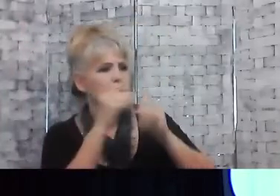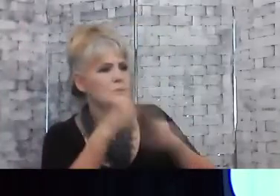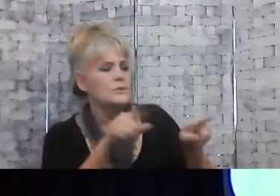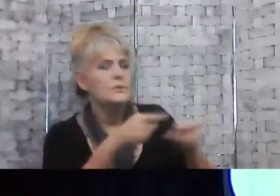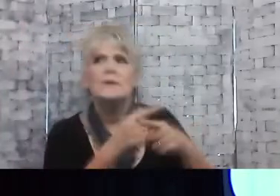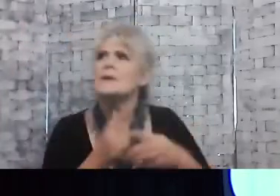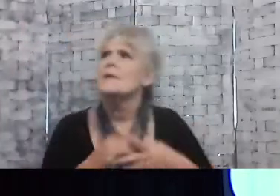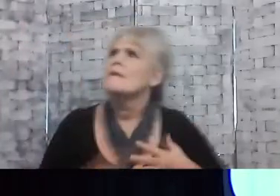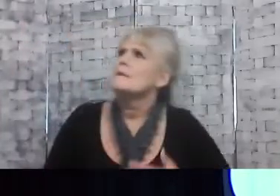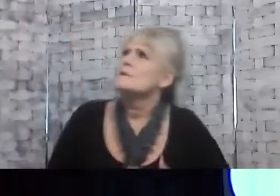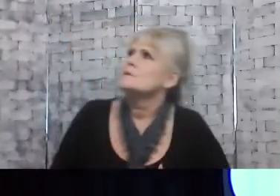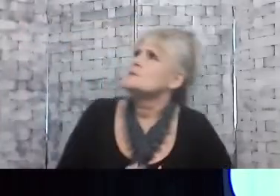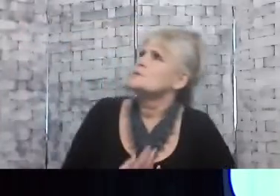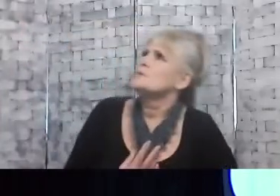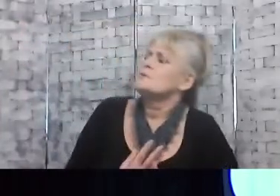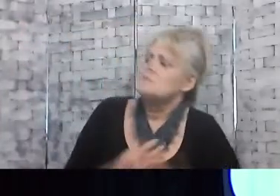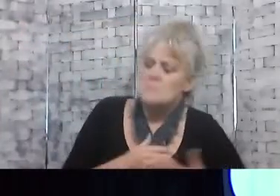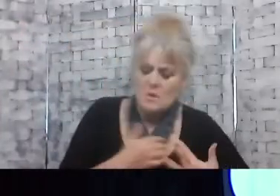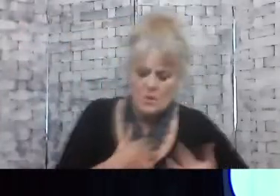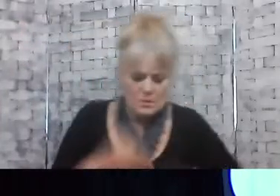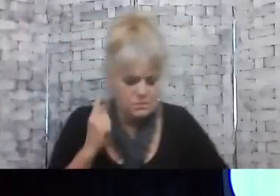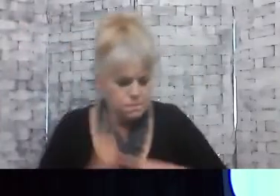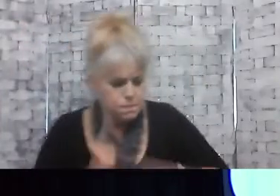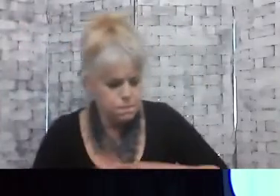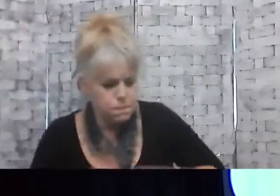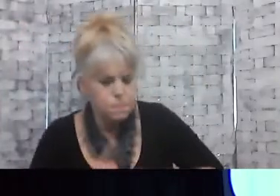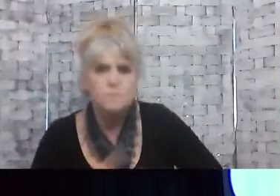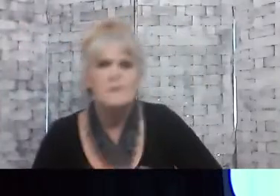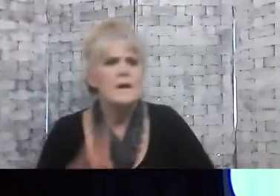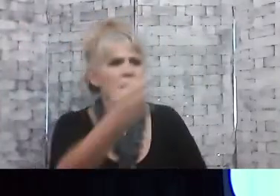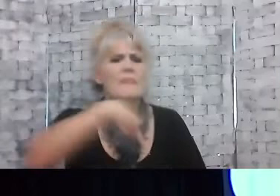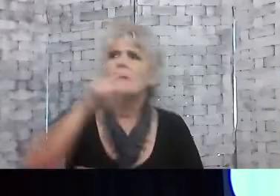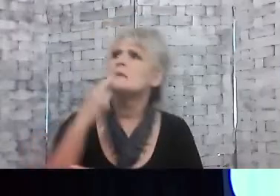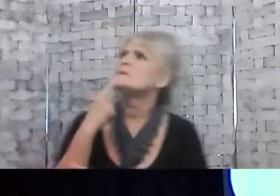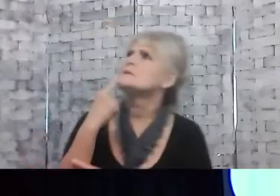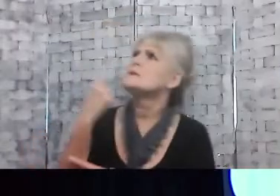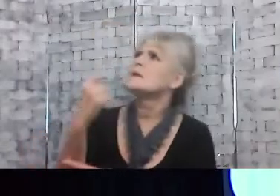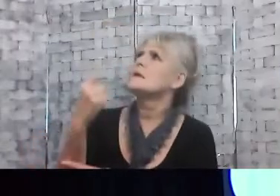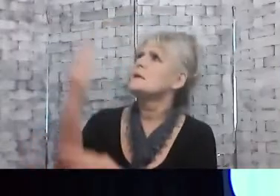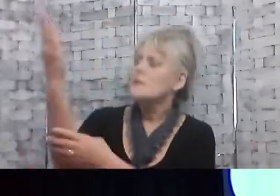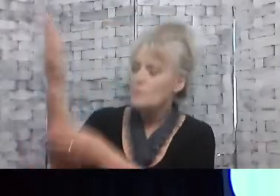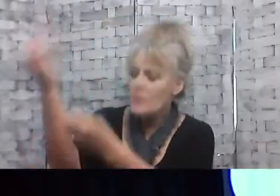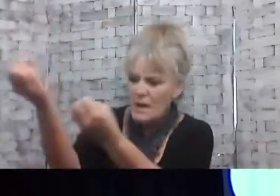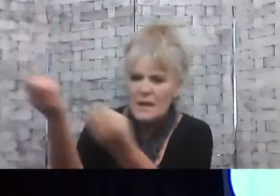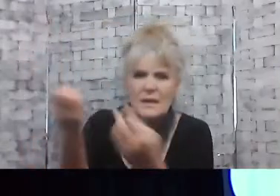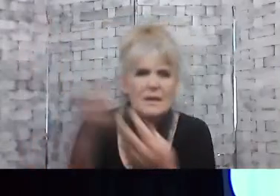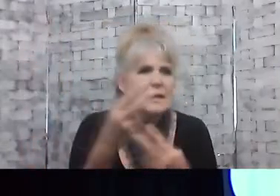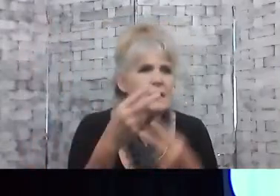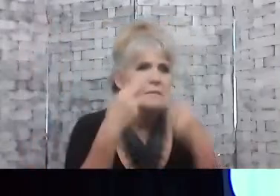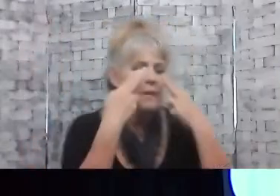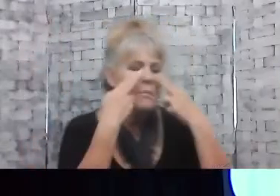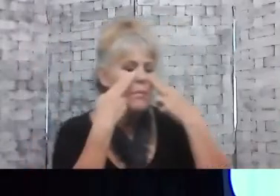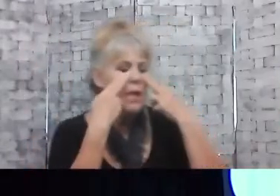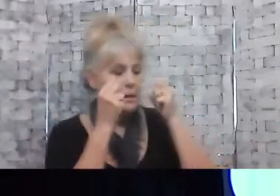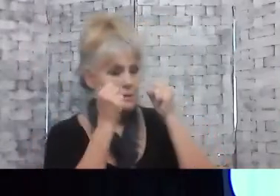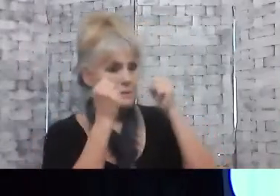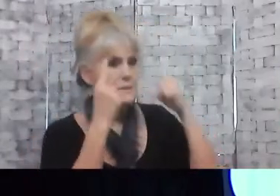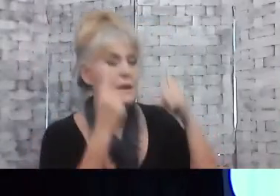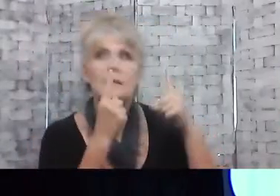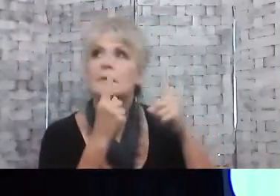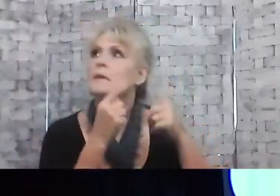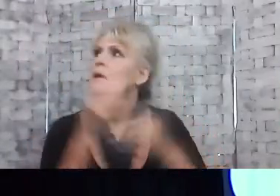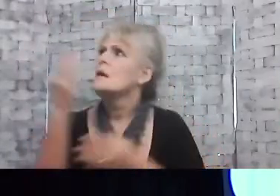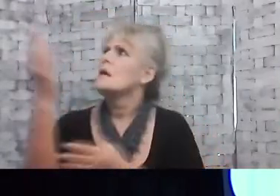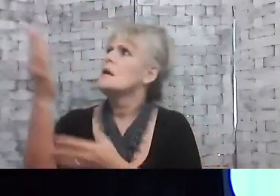rhythm my heart keeps beating. They say you can give the blind their sight, and you can